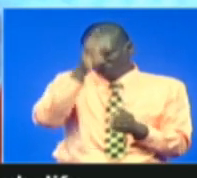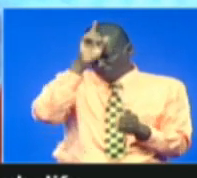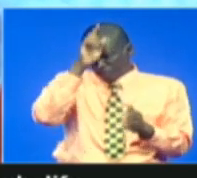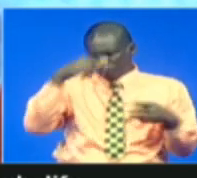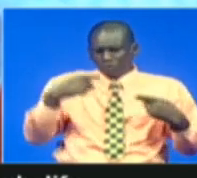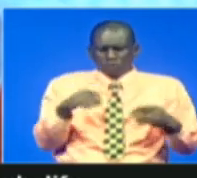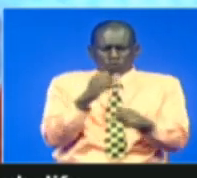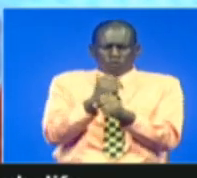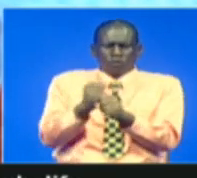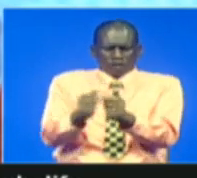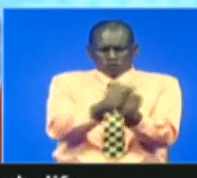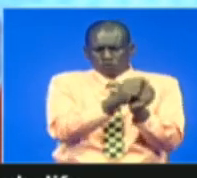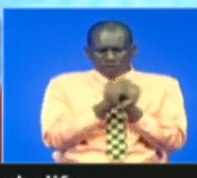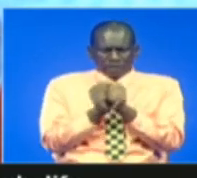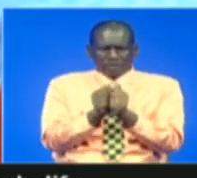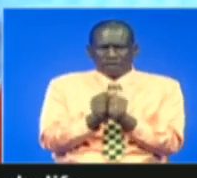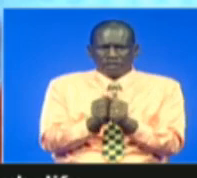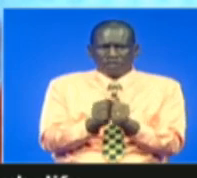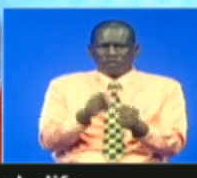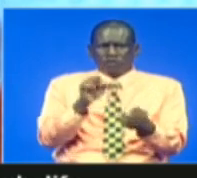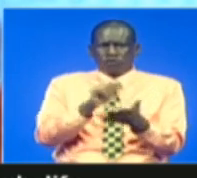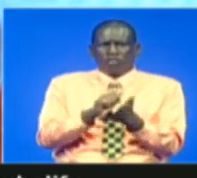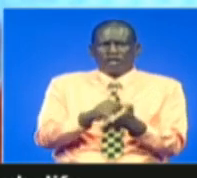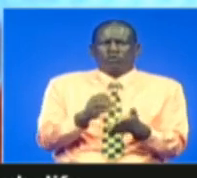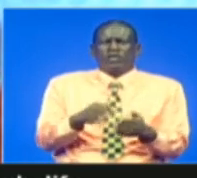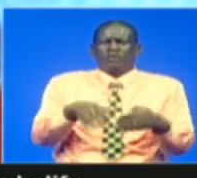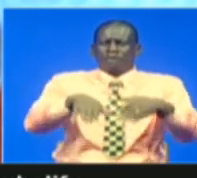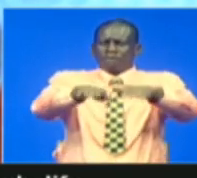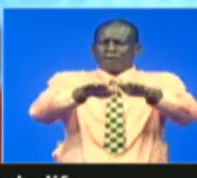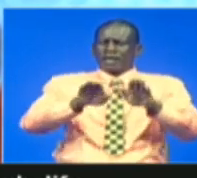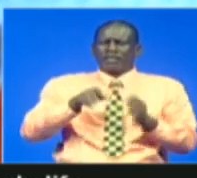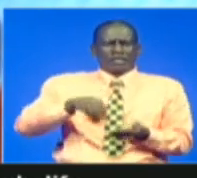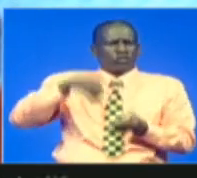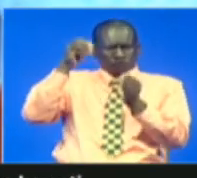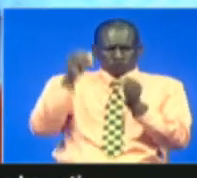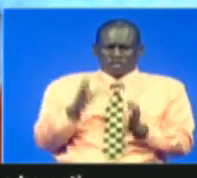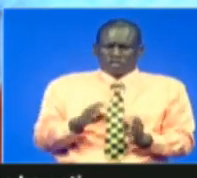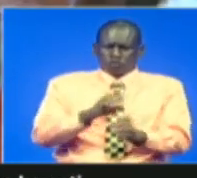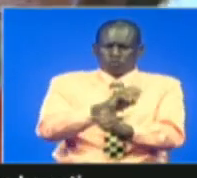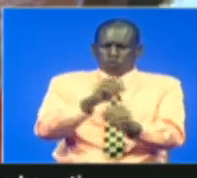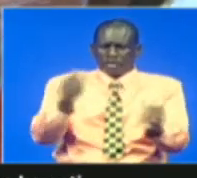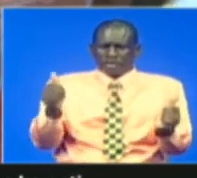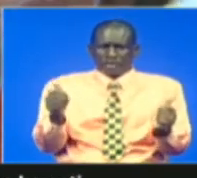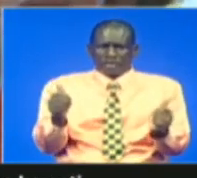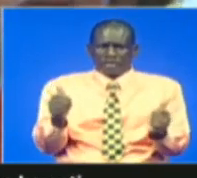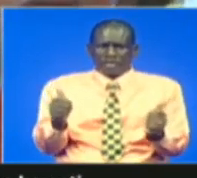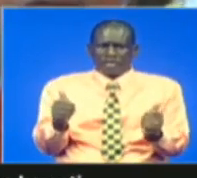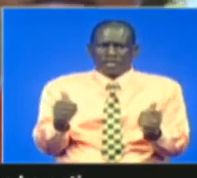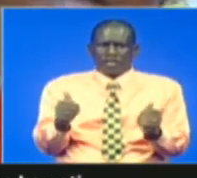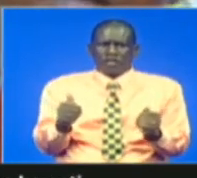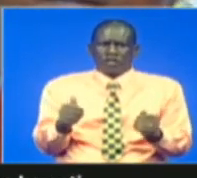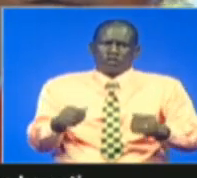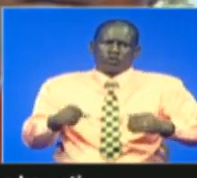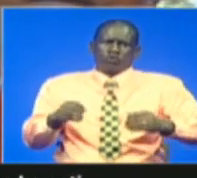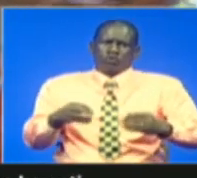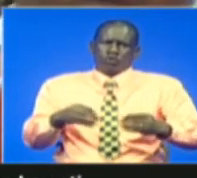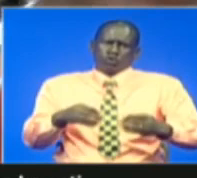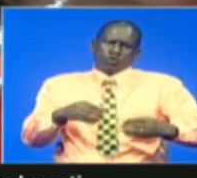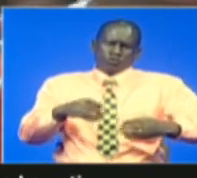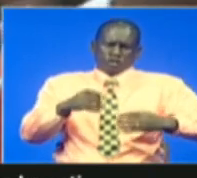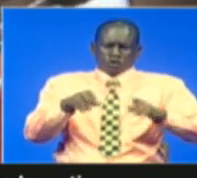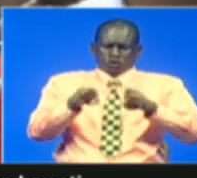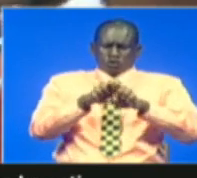tushirikiane tuweze kumaliza kazi ya wanafunzi hawa, tuwape mazishi yanayostahili. Kushiriki na watoto wengine wale wako